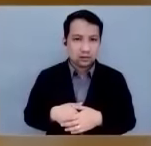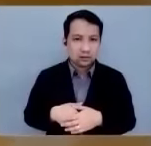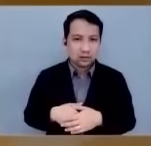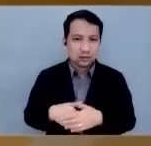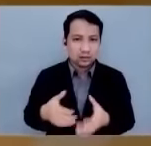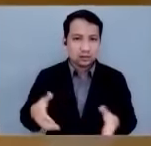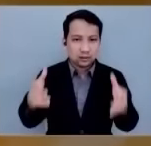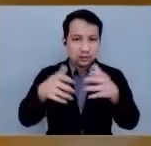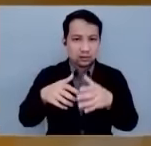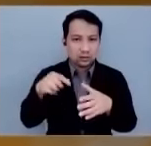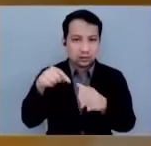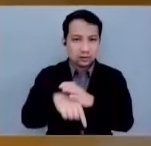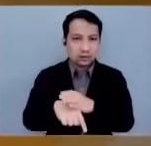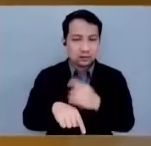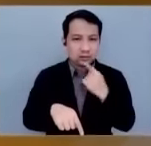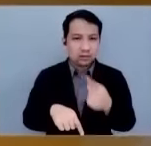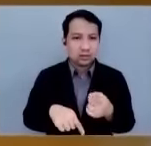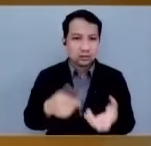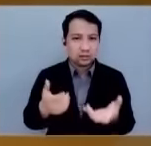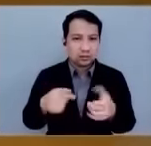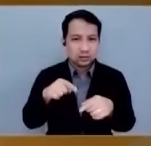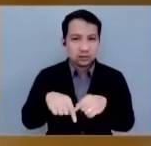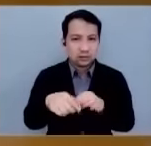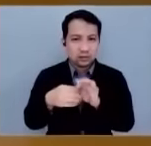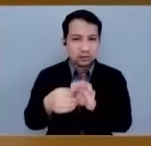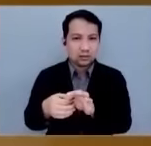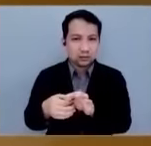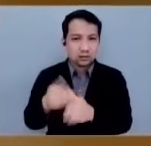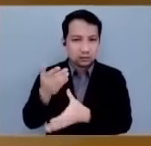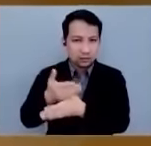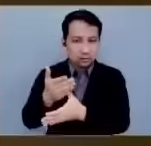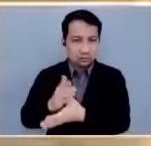Tinigbak na lang mo. Masiguro man kami. Tago na nga ni mga